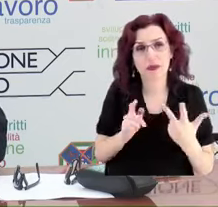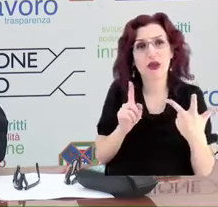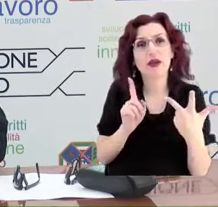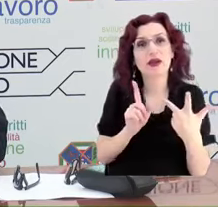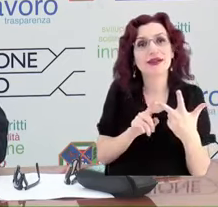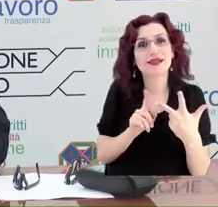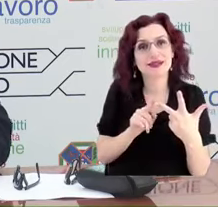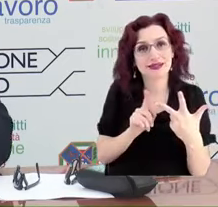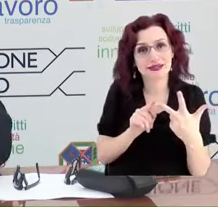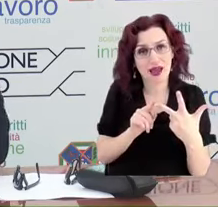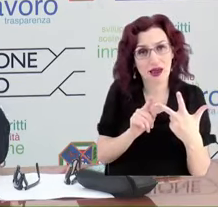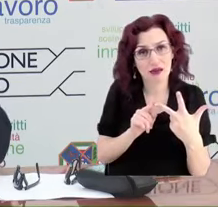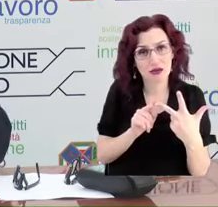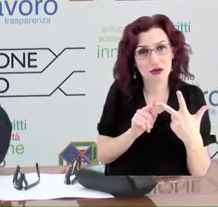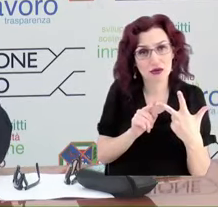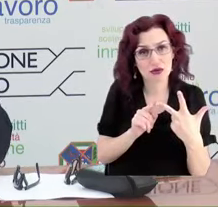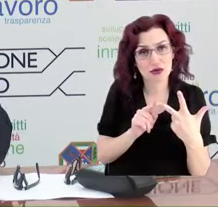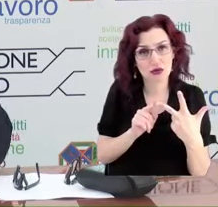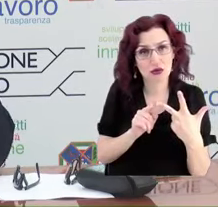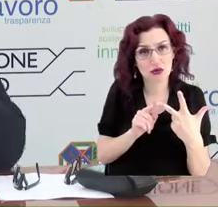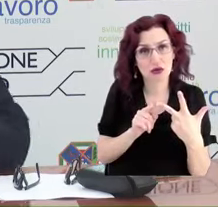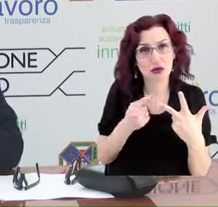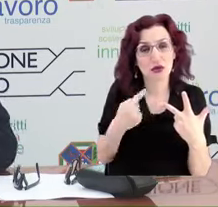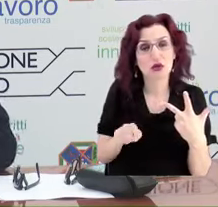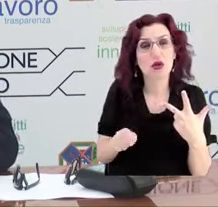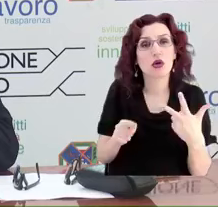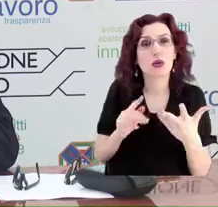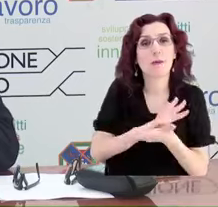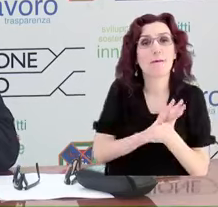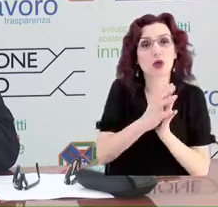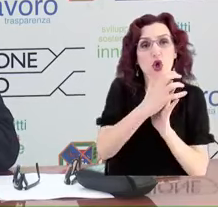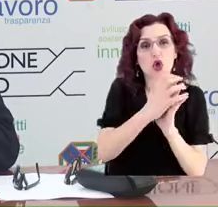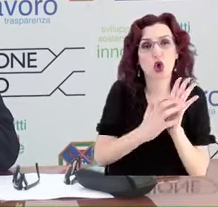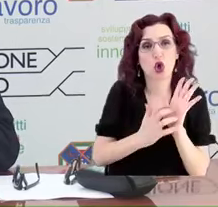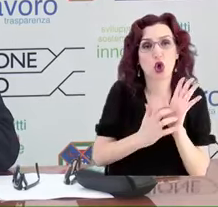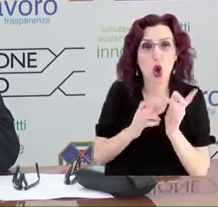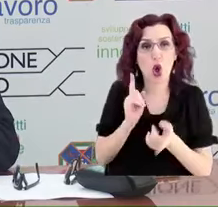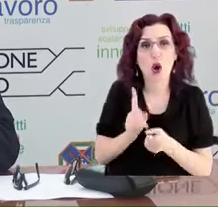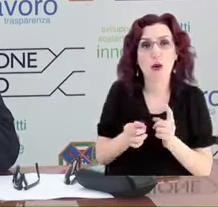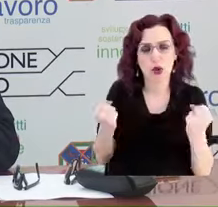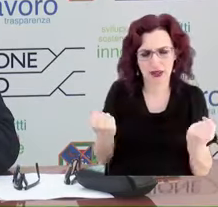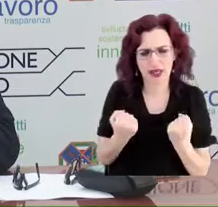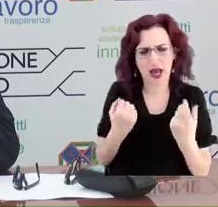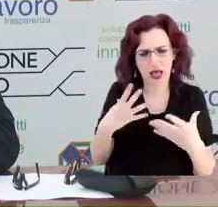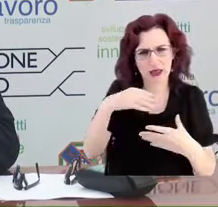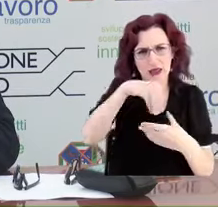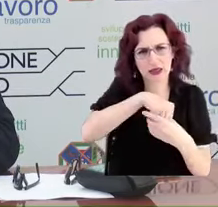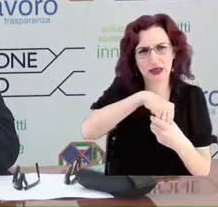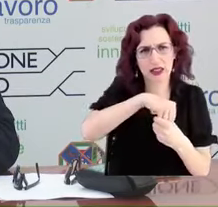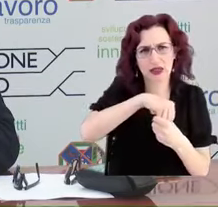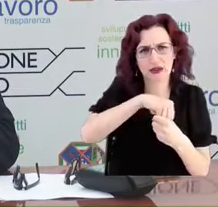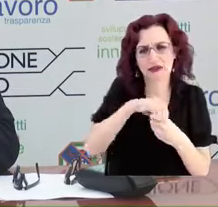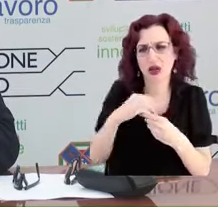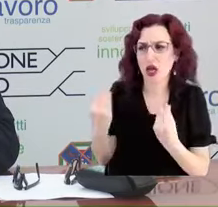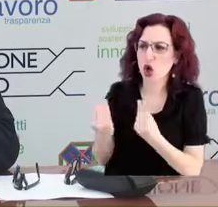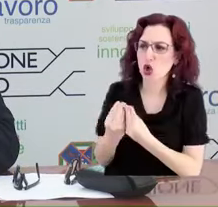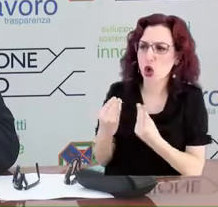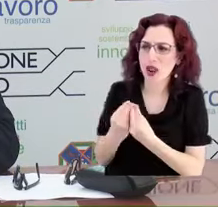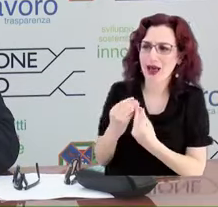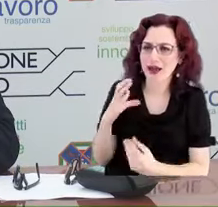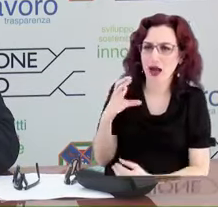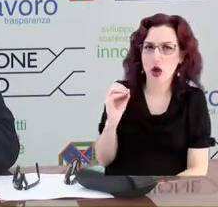ricompreso in questo protocollo delle politiche attive che invece anche con la collega corato abbiamo